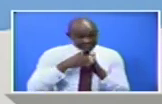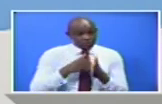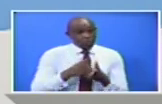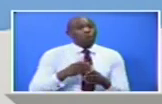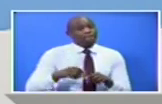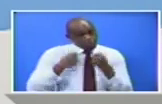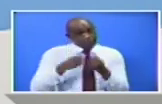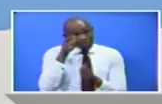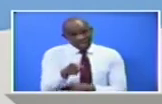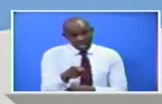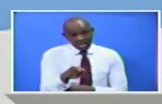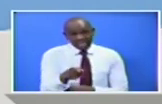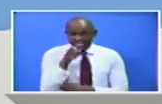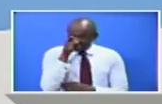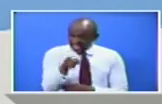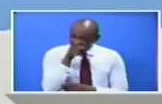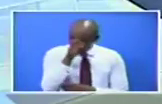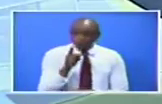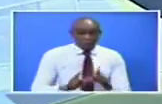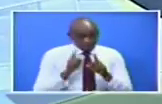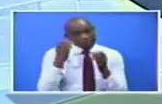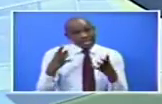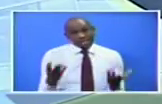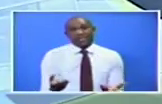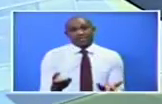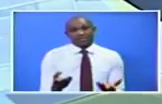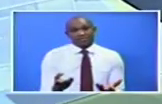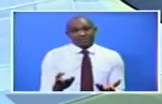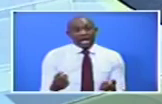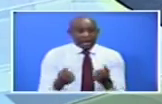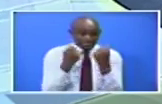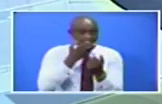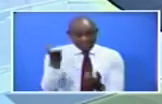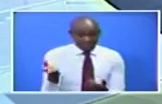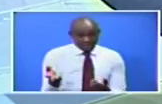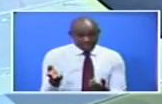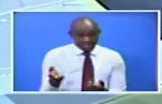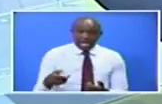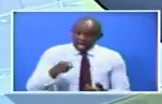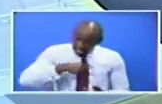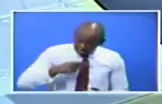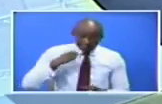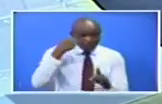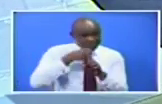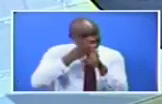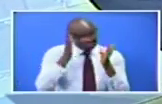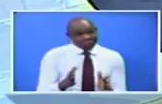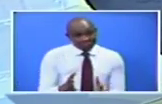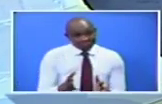the way to go in most of the countries. And as sisi kama wanaharakati, sisi